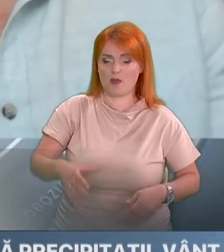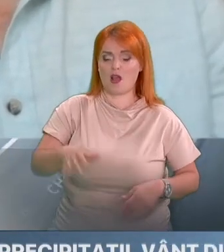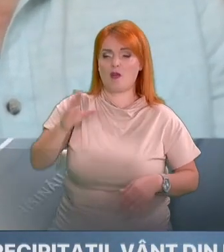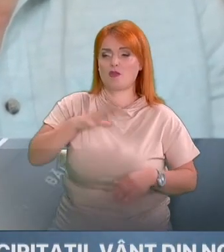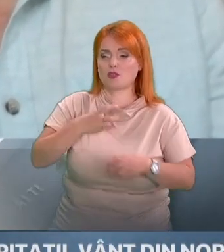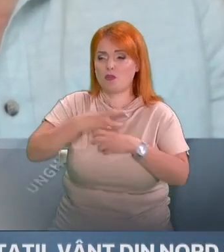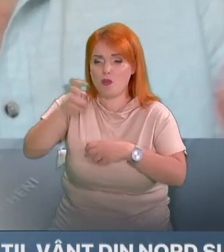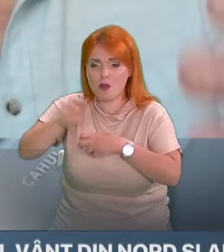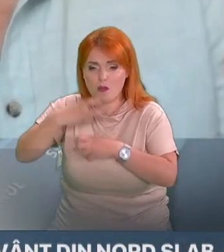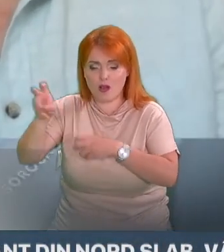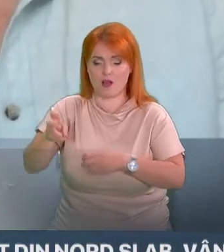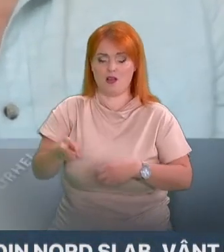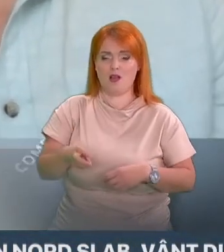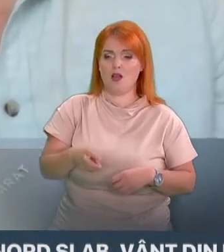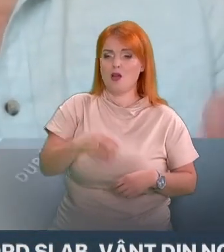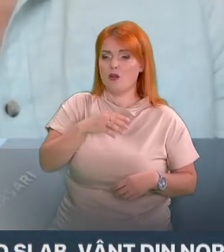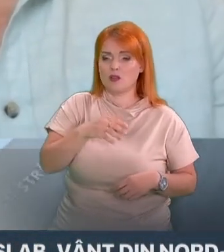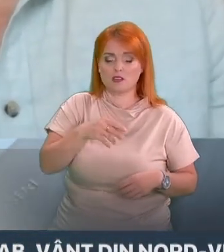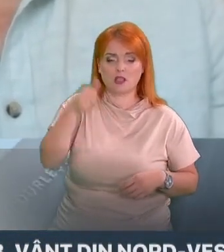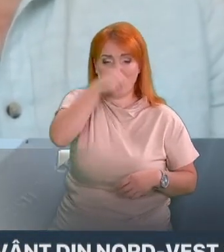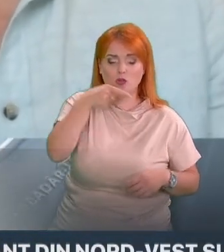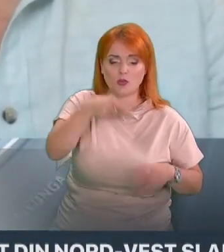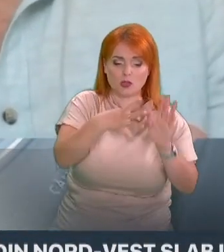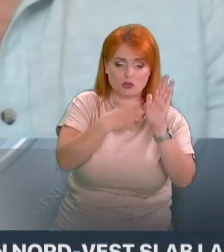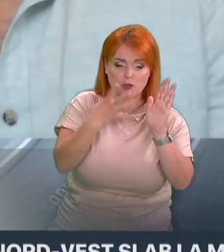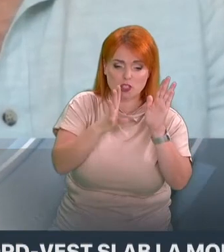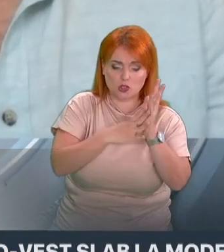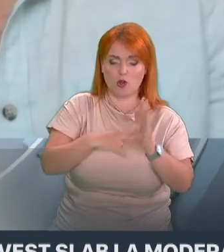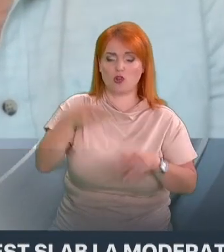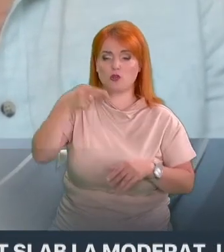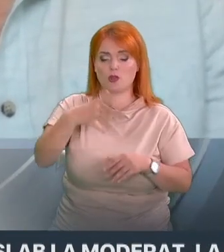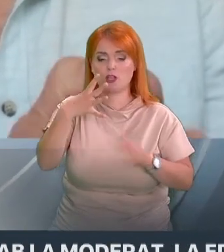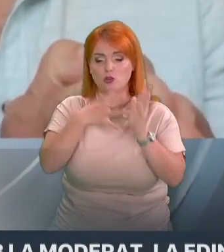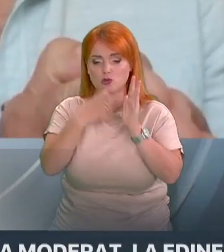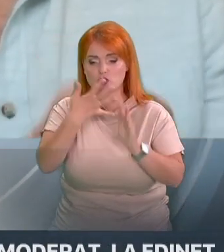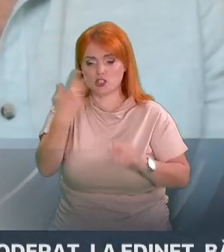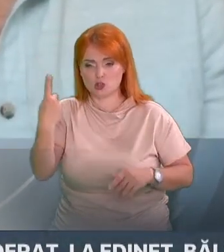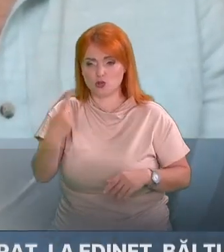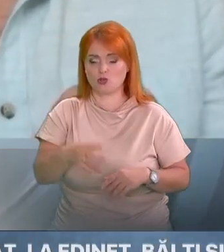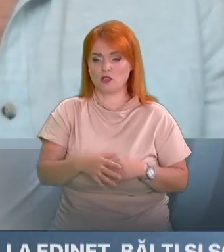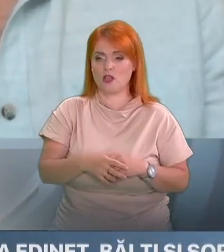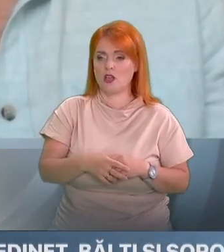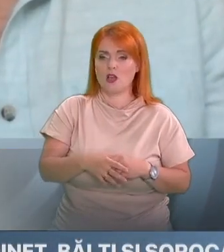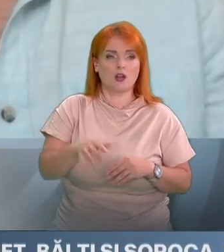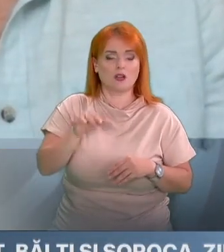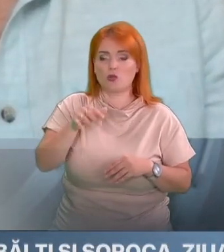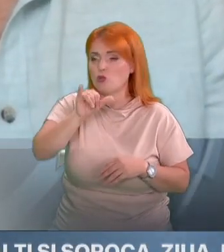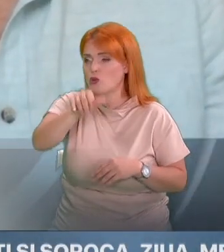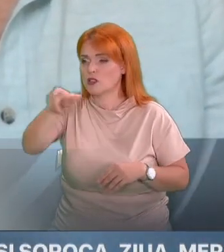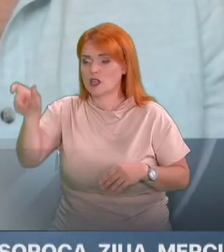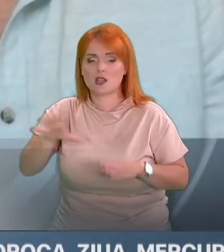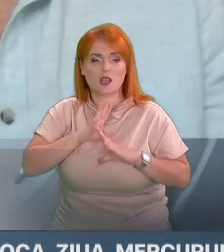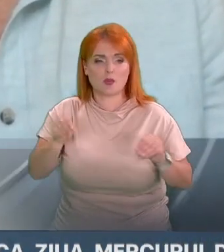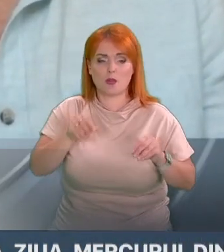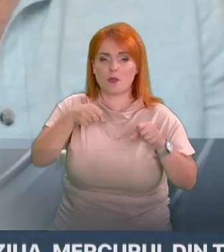1 aprilie 51, și de multe și multe crime. Deci nu ai voie să insinuiezi de o asemenea manieră și